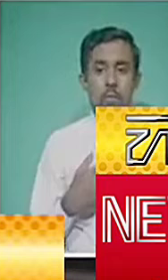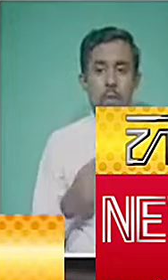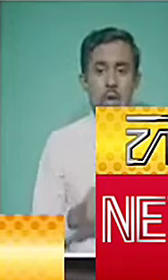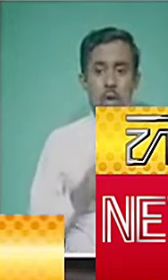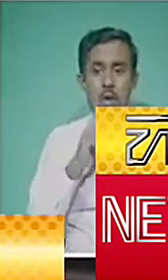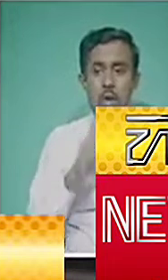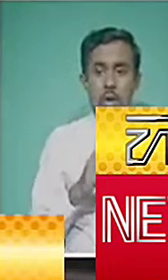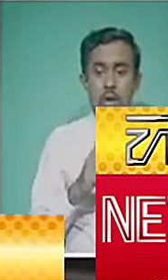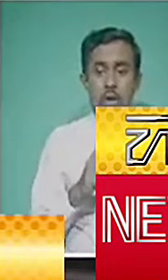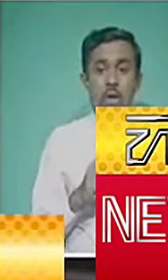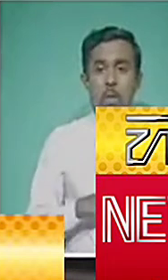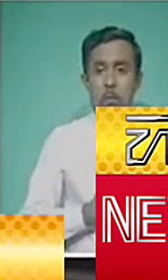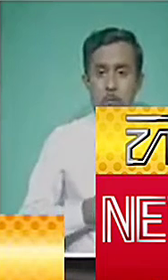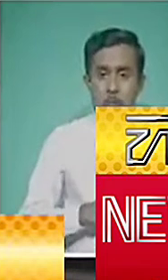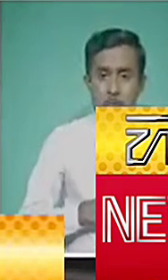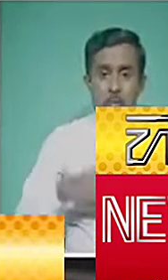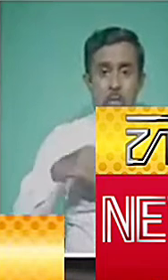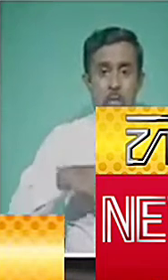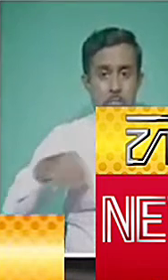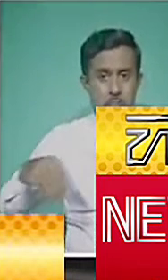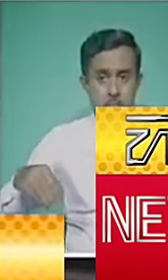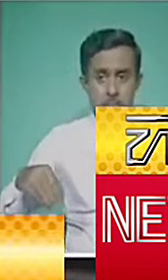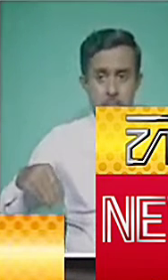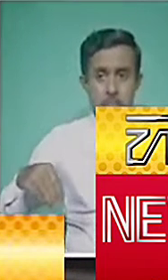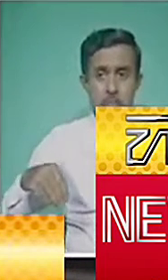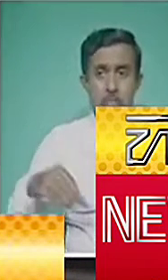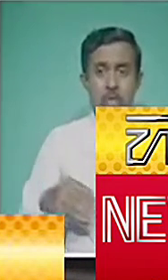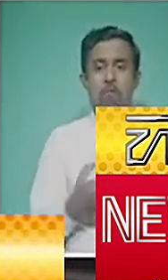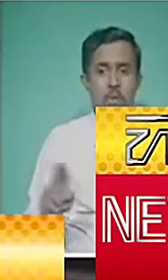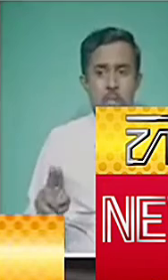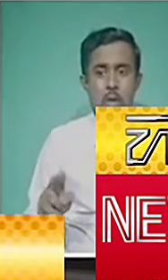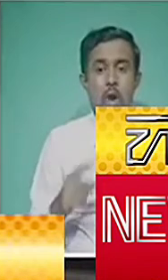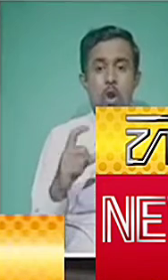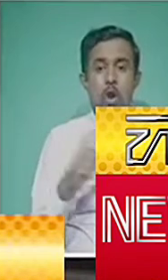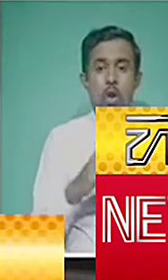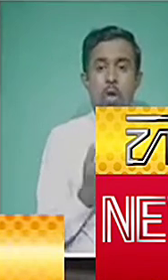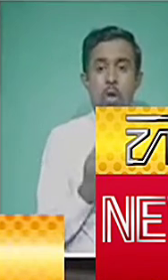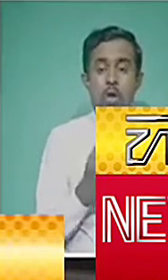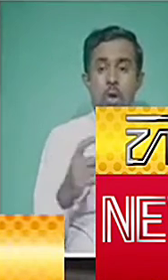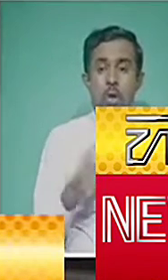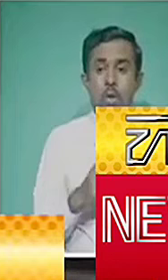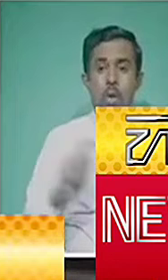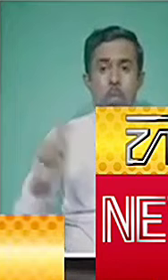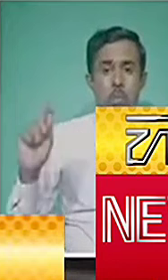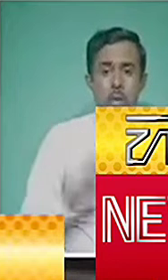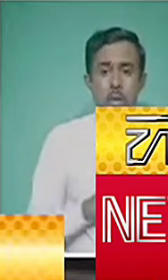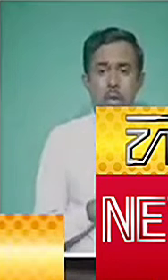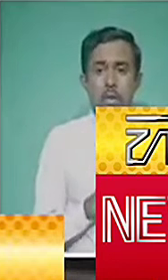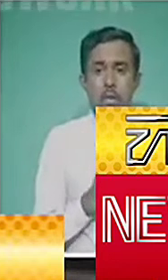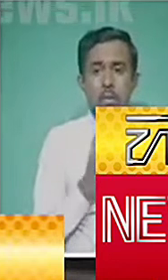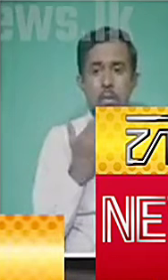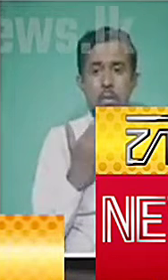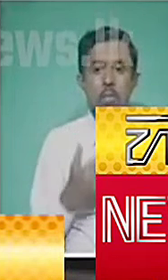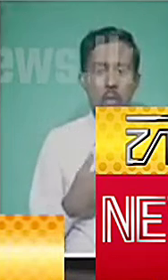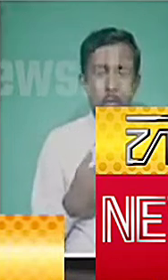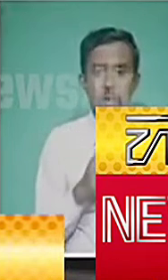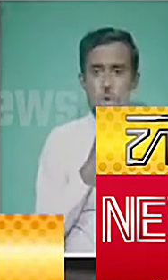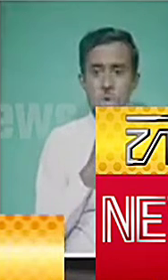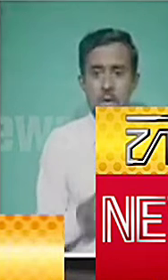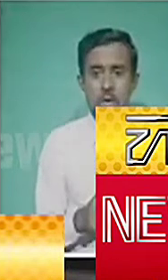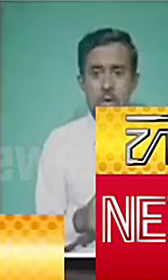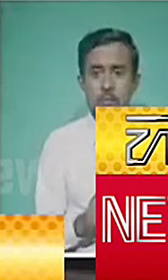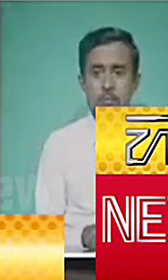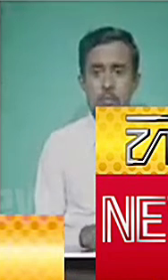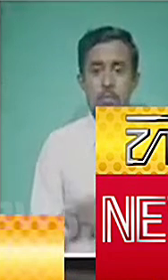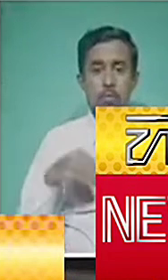මේ හෙම්ප් ඉන්ඩස්ට්‍රියල් වගාව ගැන මේක විහිළුවකට ගන්න එපා. මේක ඩොලර් ගේන ආදායමක් ගේන. මම මේ කියන්නේ මේක